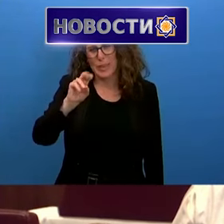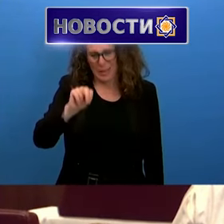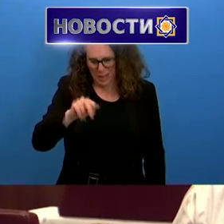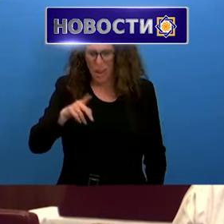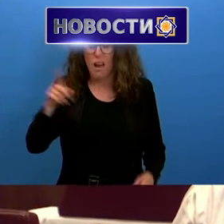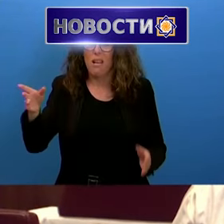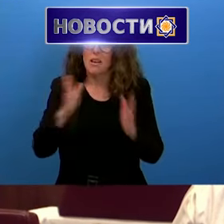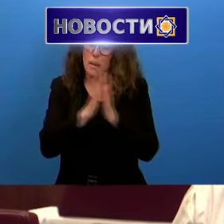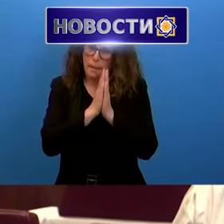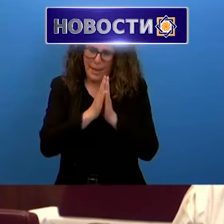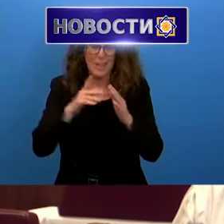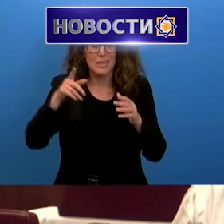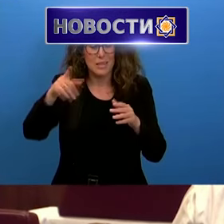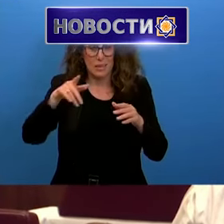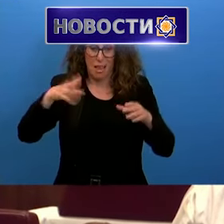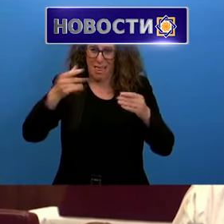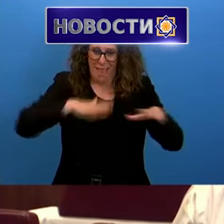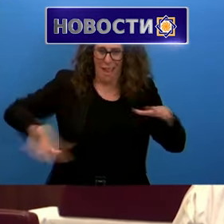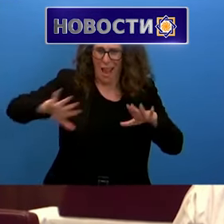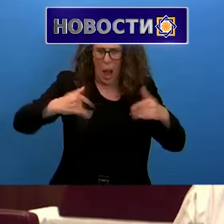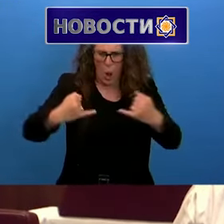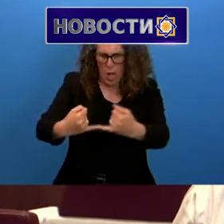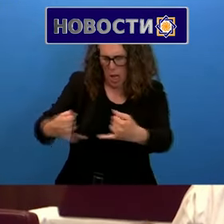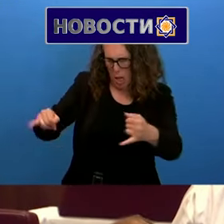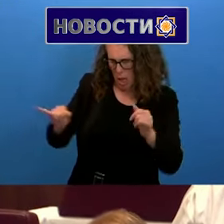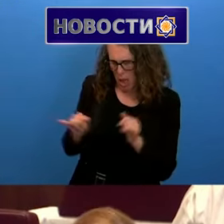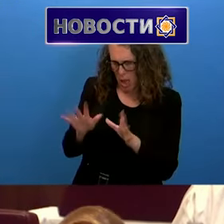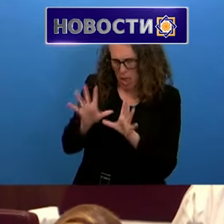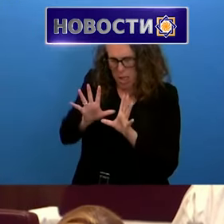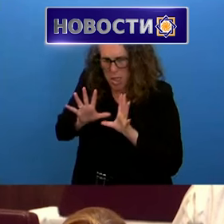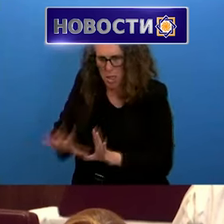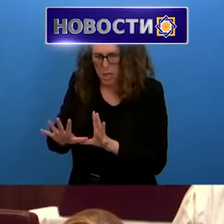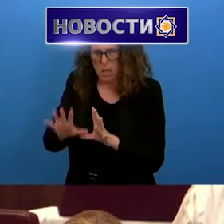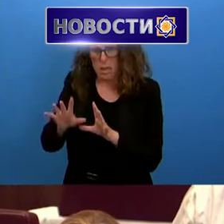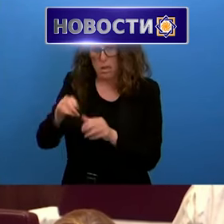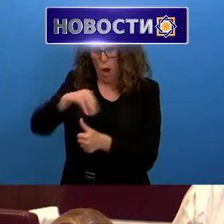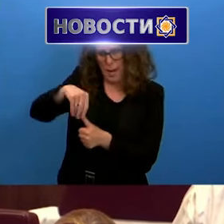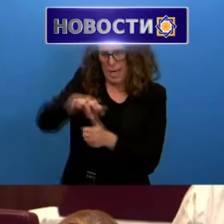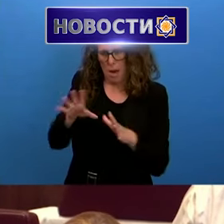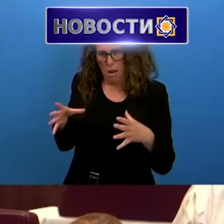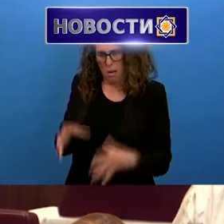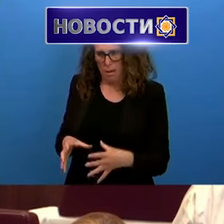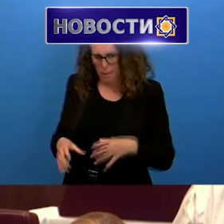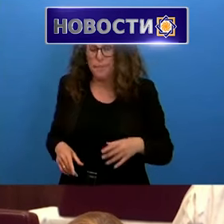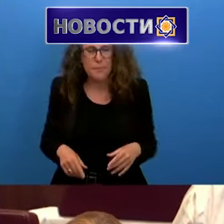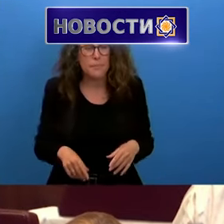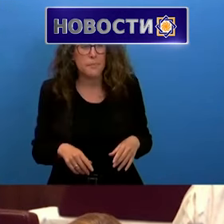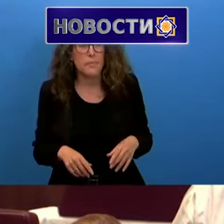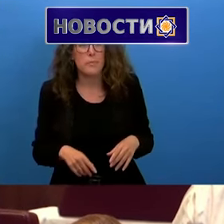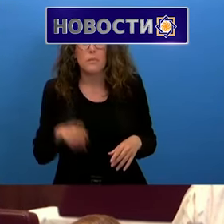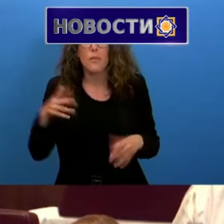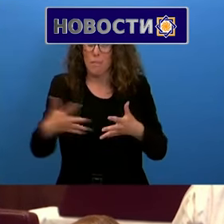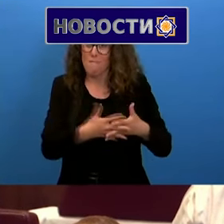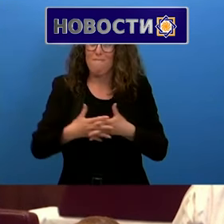и протистых остаются неизвестными. Армин Акрабарамян отметил, вопрос генетических ресурсов в этом отношении жизненно важен